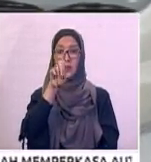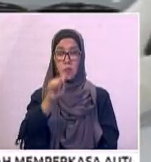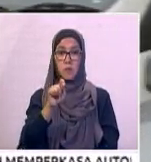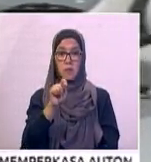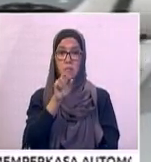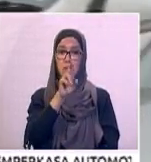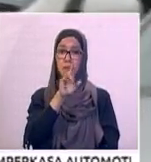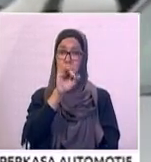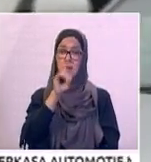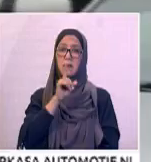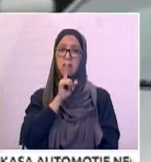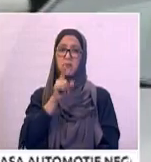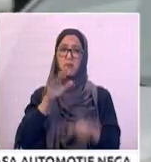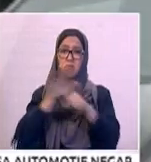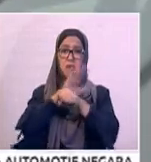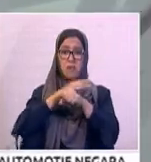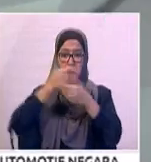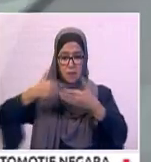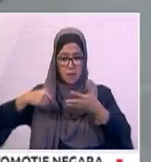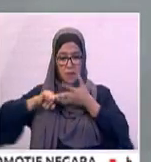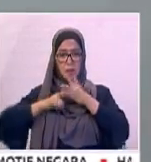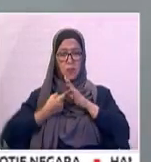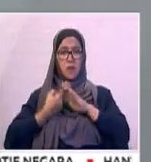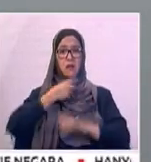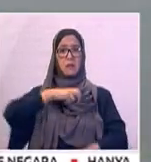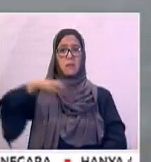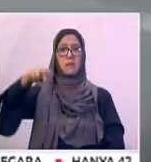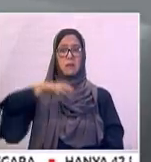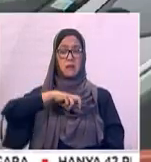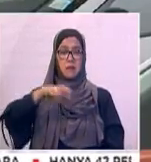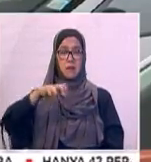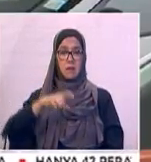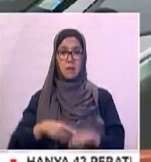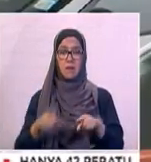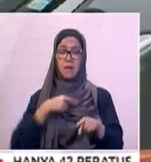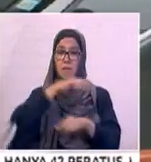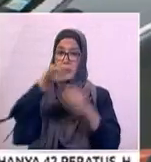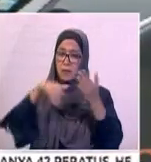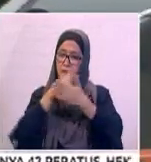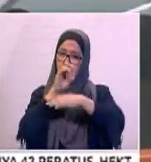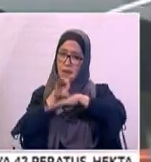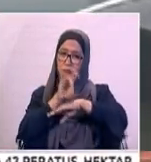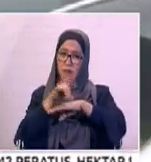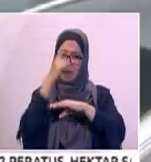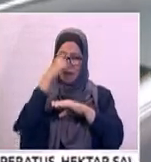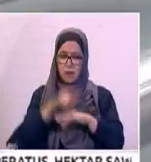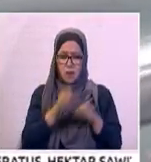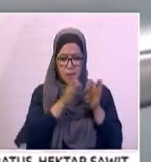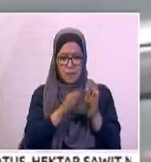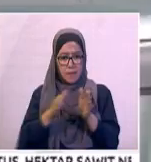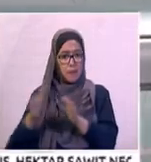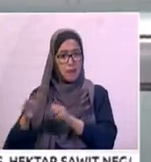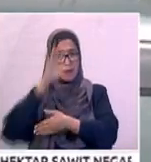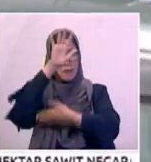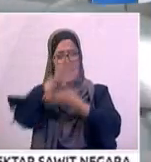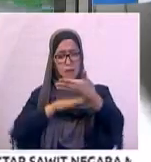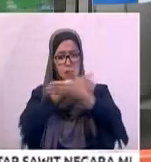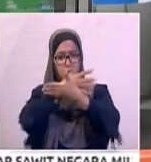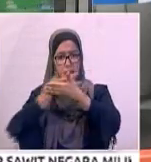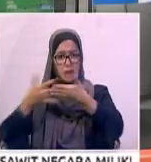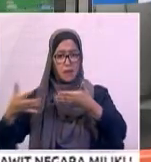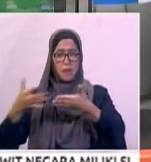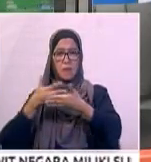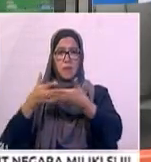bagi melancarkan pergerakan di Plaza Tol. Orang ramai juga dinasihatkan merancang perjalanan mengikut jadual cadangan waktu